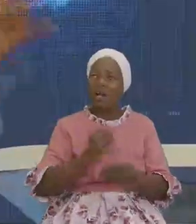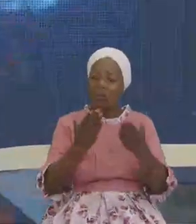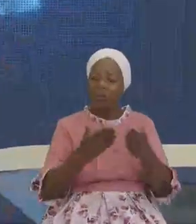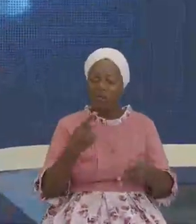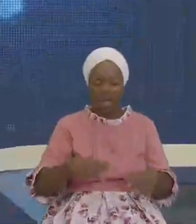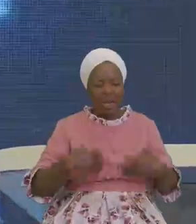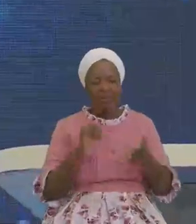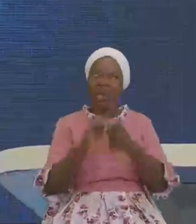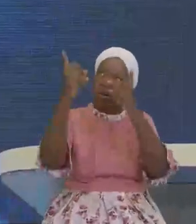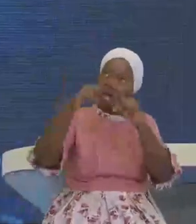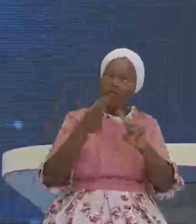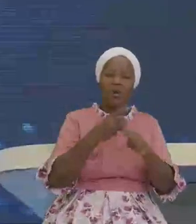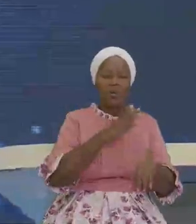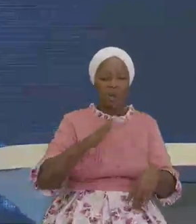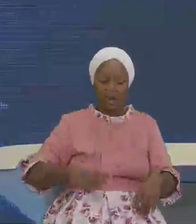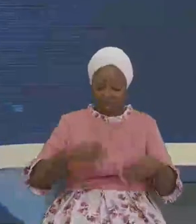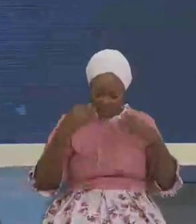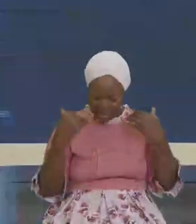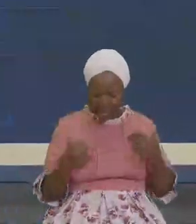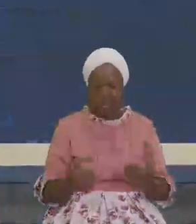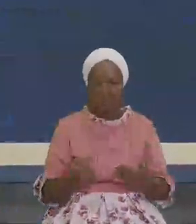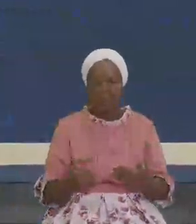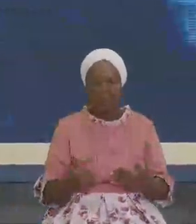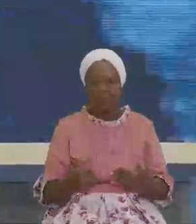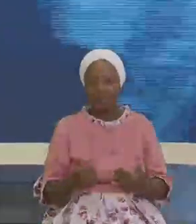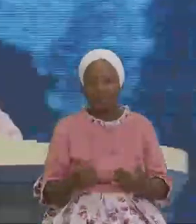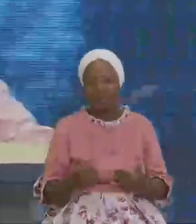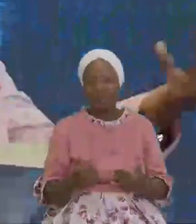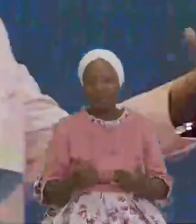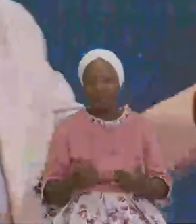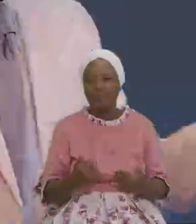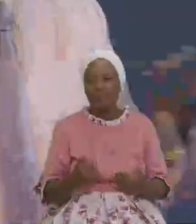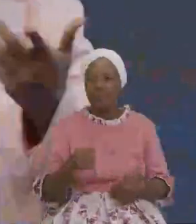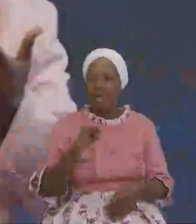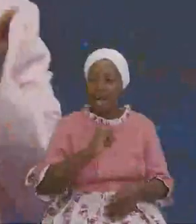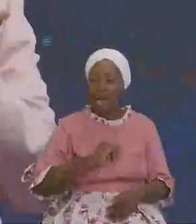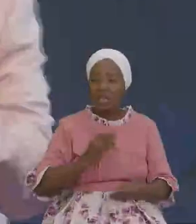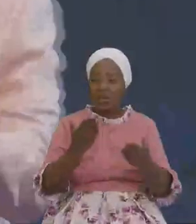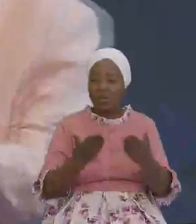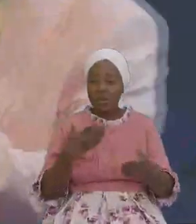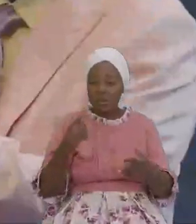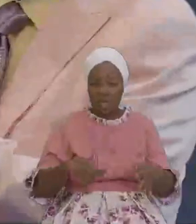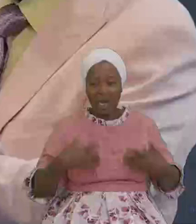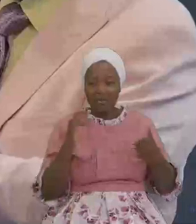Et tu dis, je veux la vie qui vient de Christ directement.